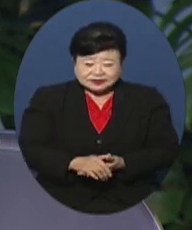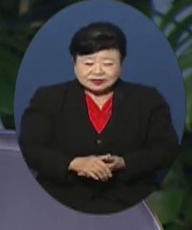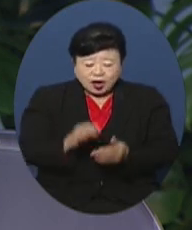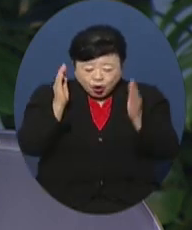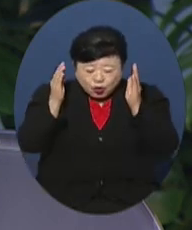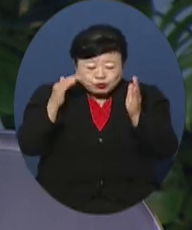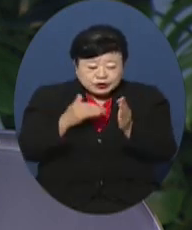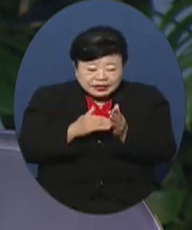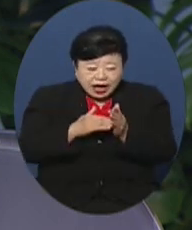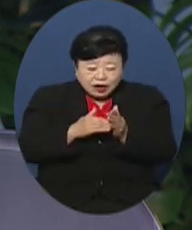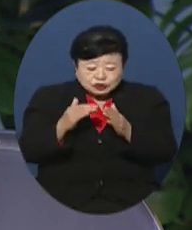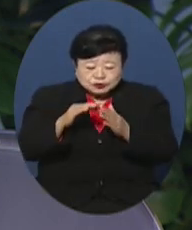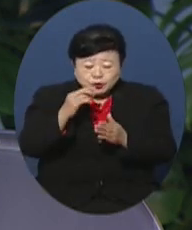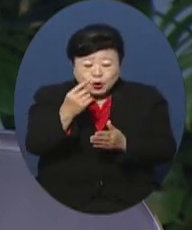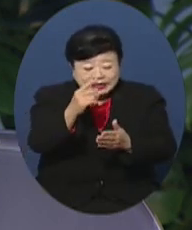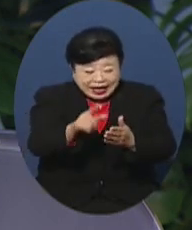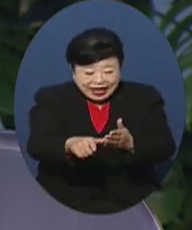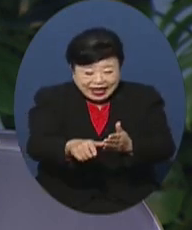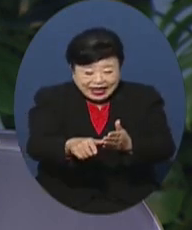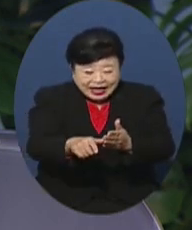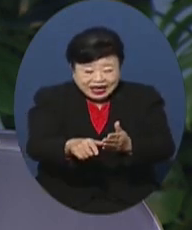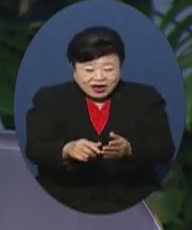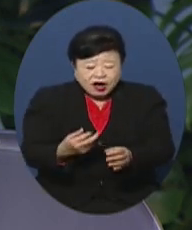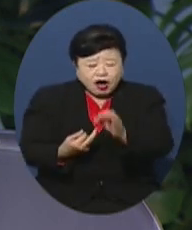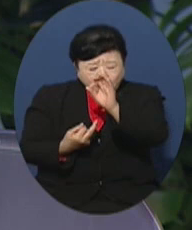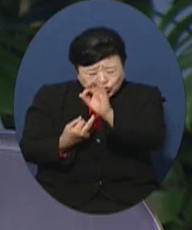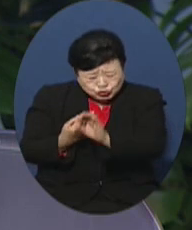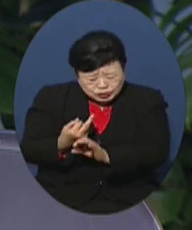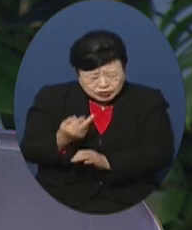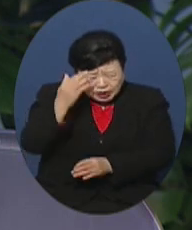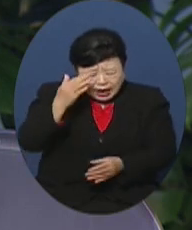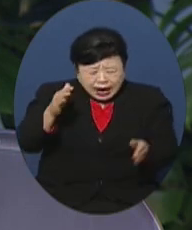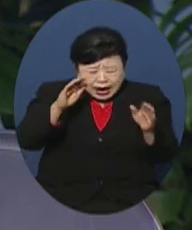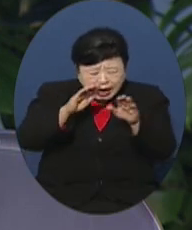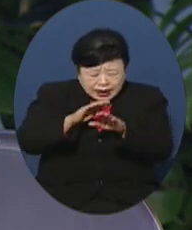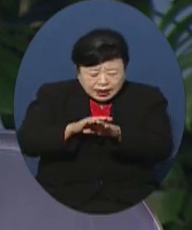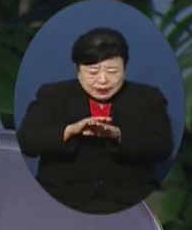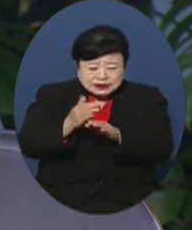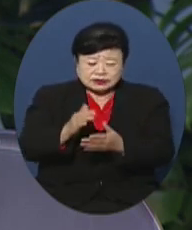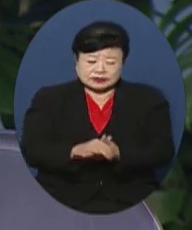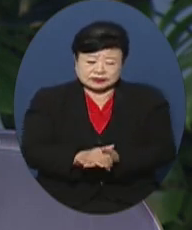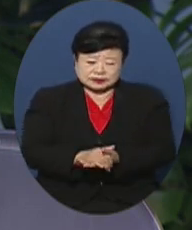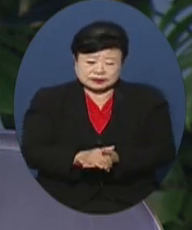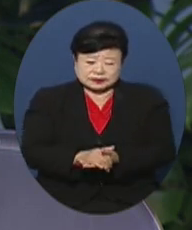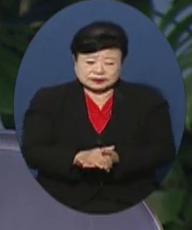공부를 하고 집으로 올 때면 날이 어둑어둑해지고 깜깜해서